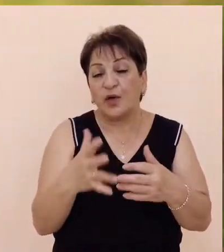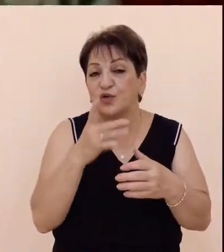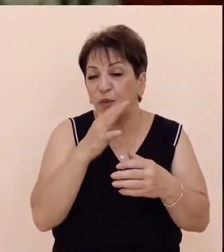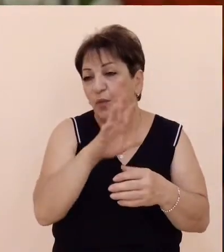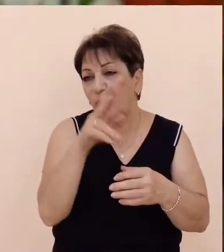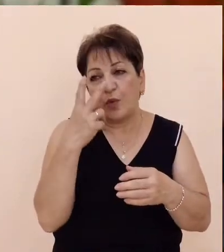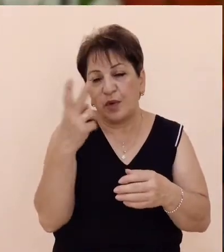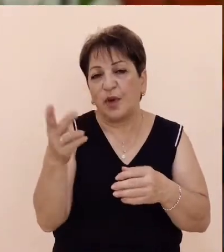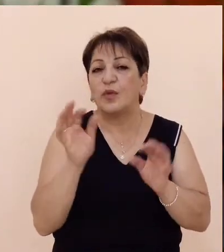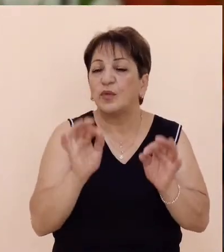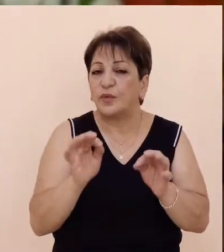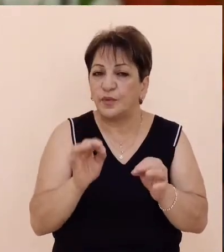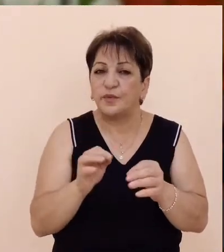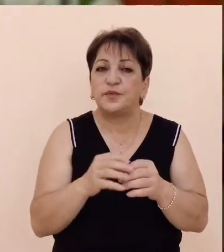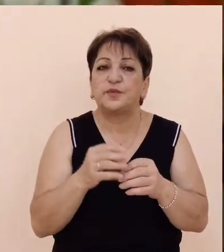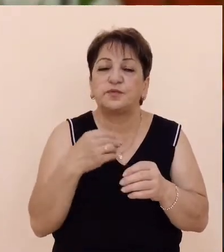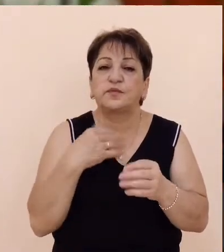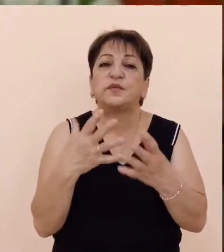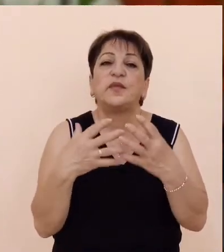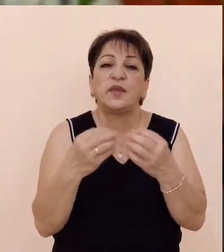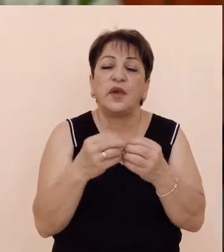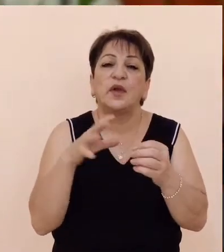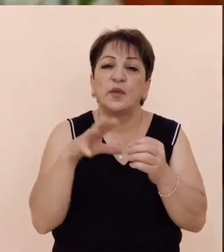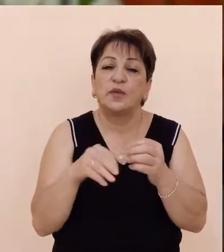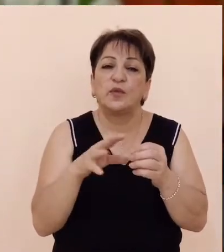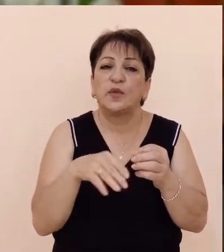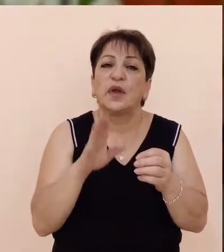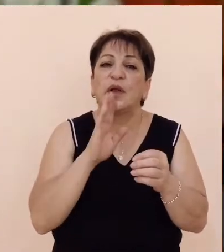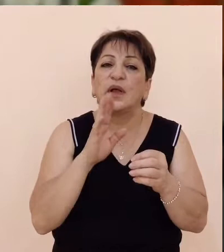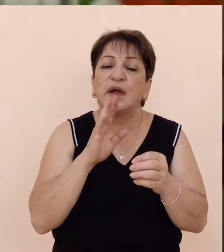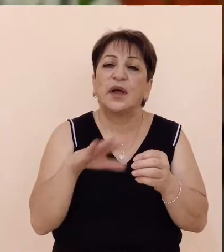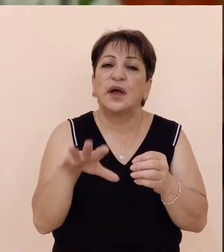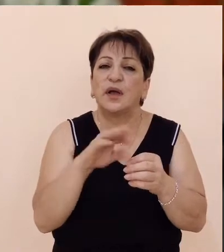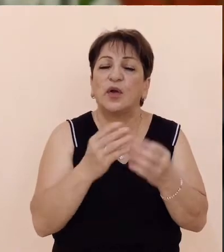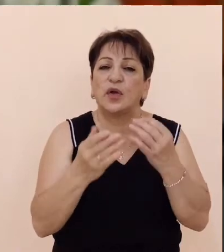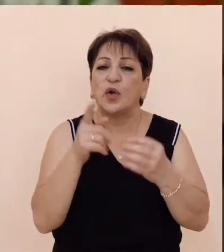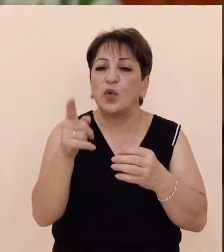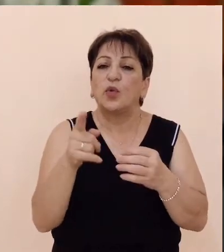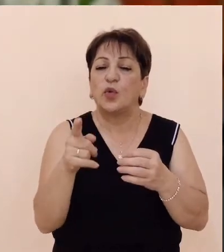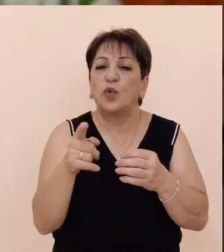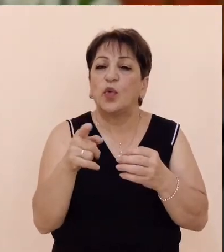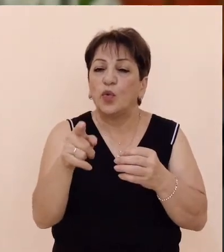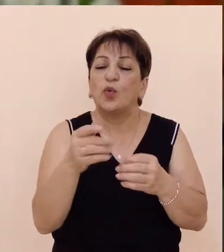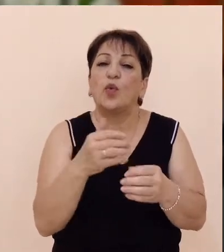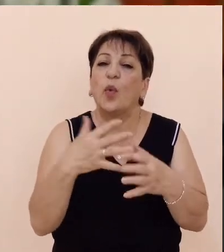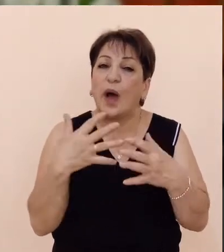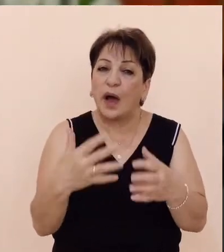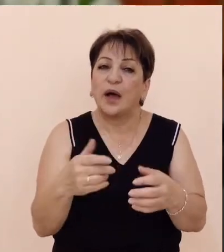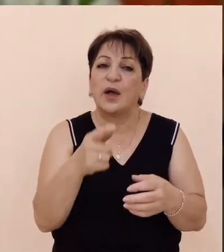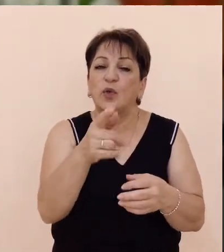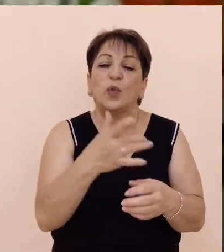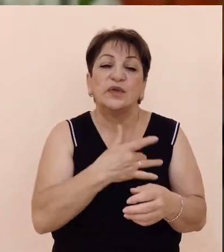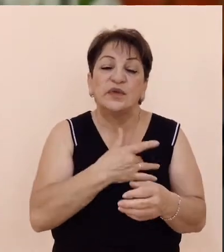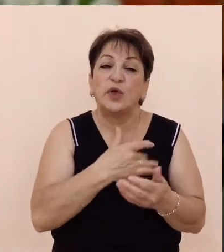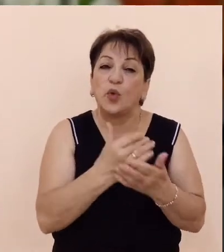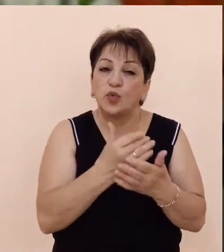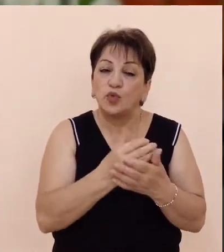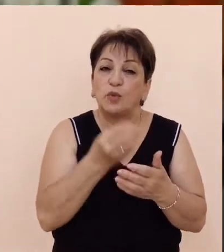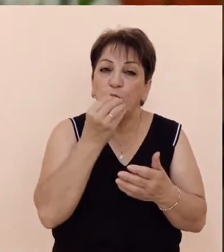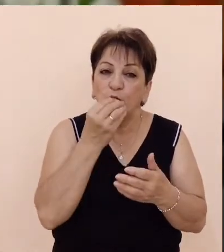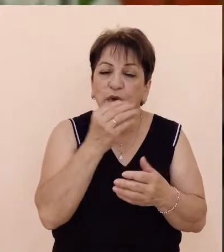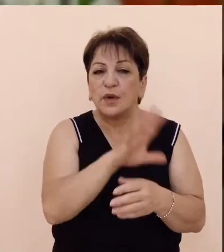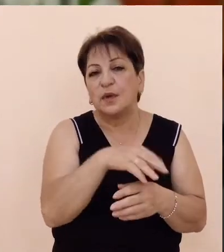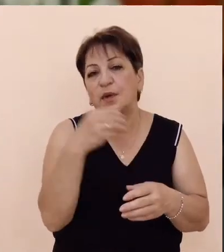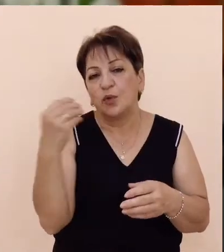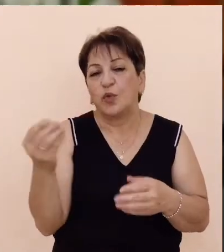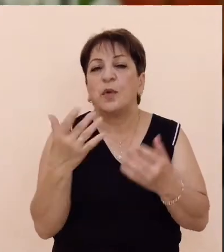վիճակից։ Ընդունված է մեր ընտանիքներում, որ հղիներին ասում են, դե եթե հղի սիրտը ուզում է սա, ուրեմն դրա պահանջը կա։ Շատ հաճախ